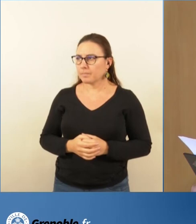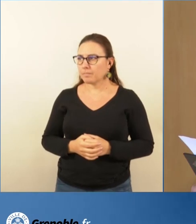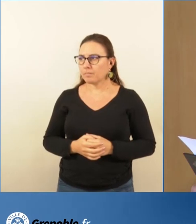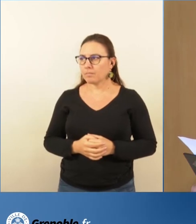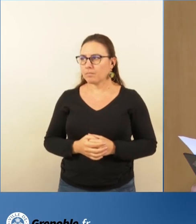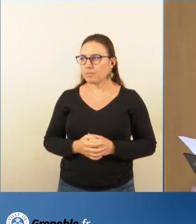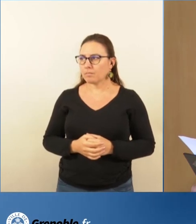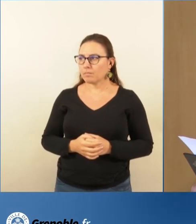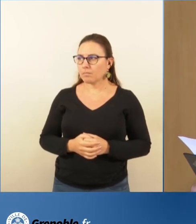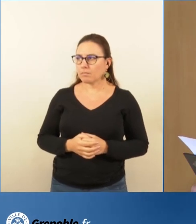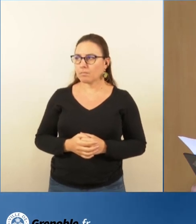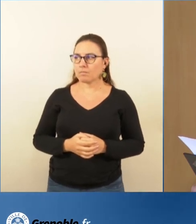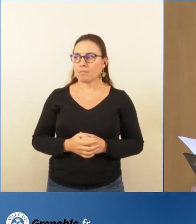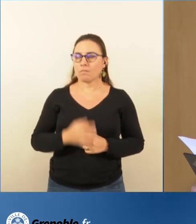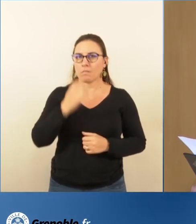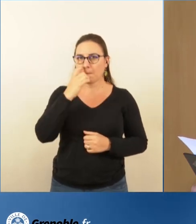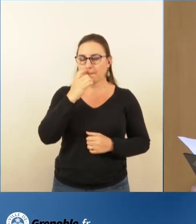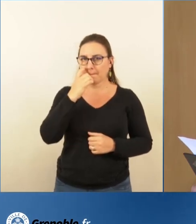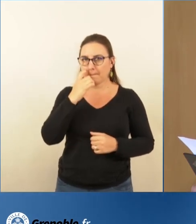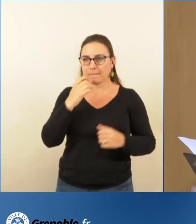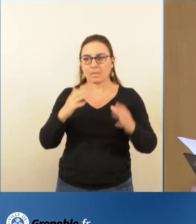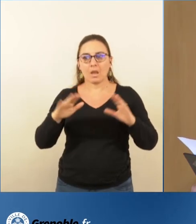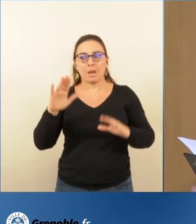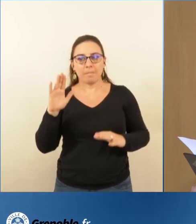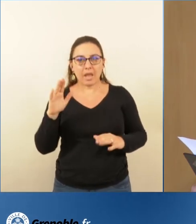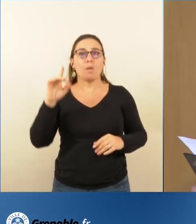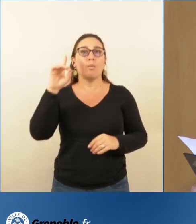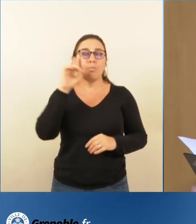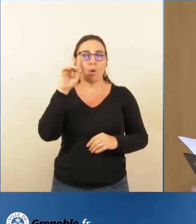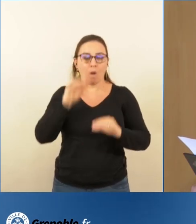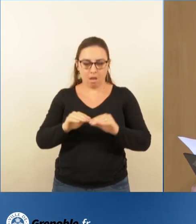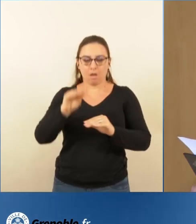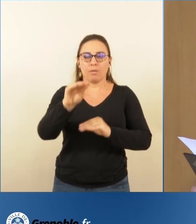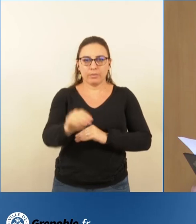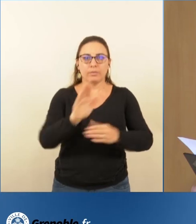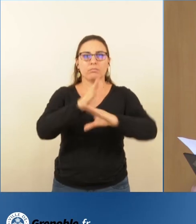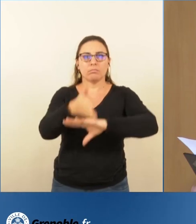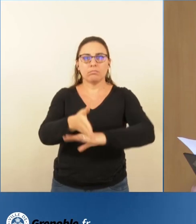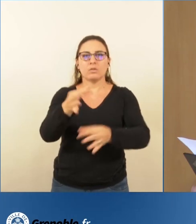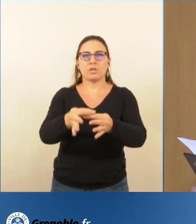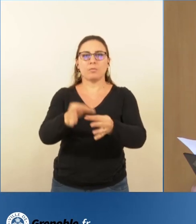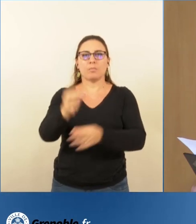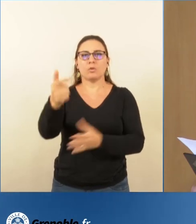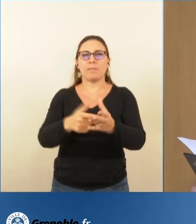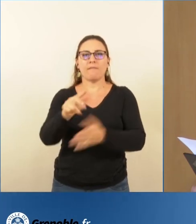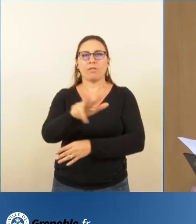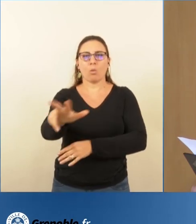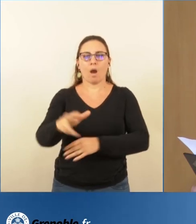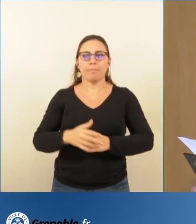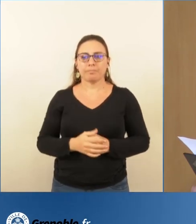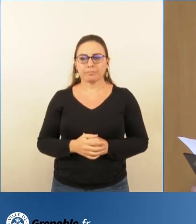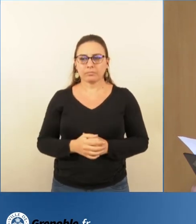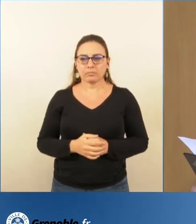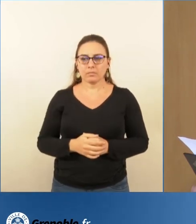ok mais pourquoi attendre la rentrée donc 2023 c'est